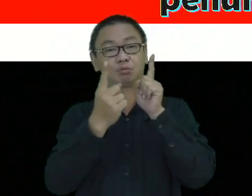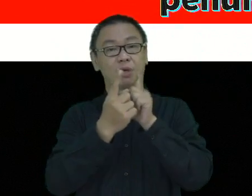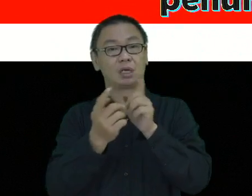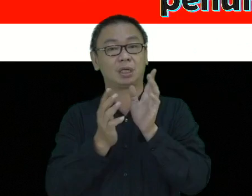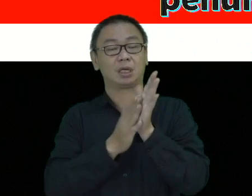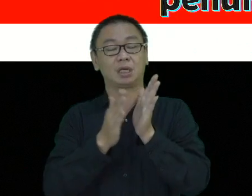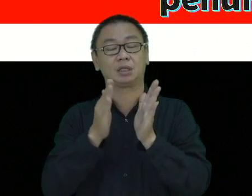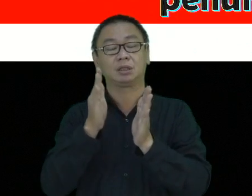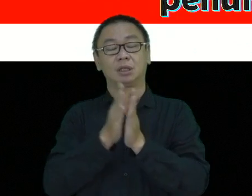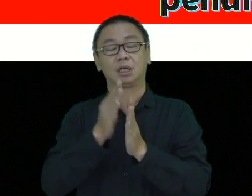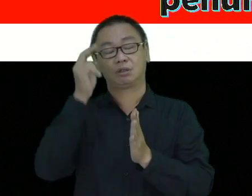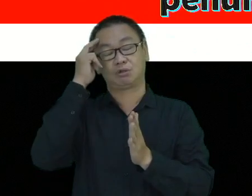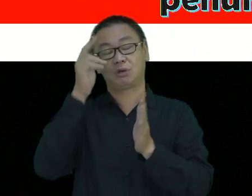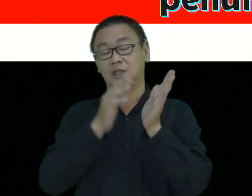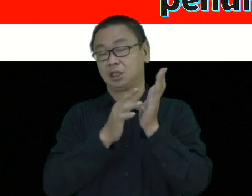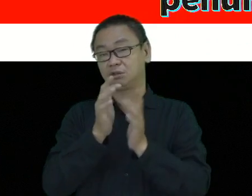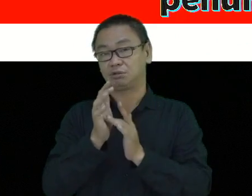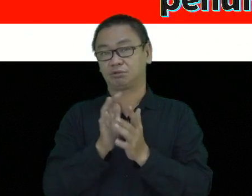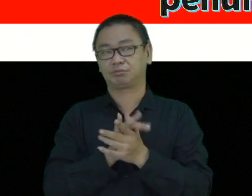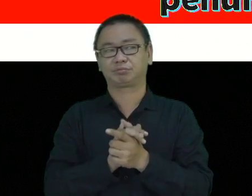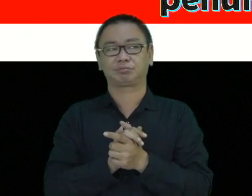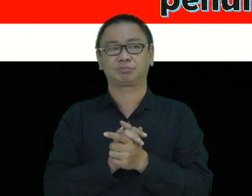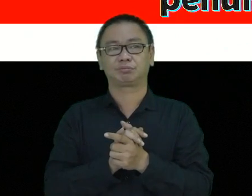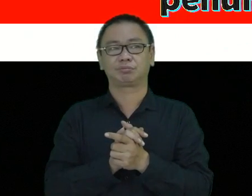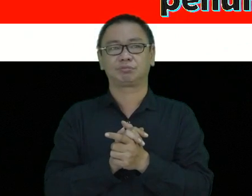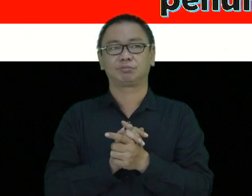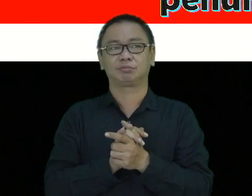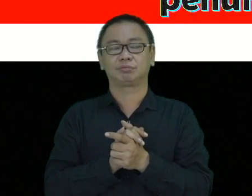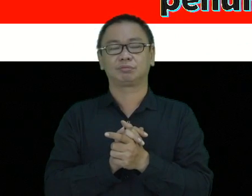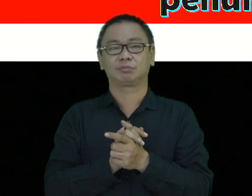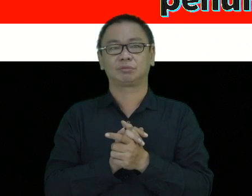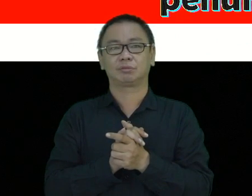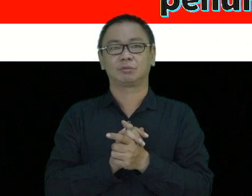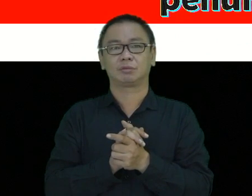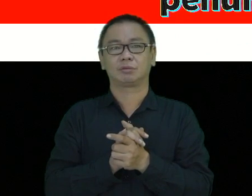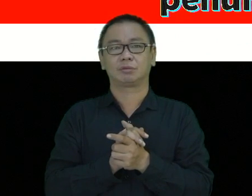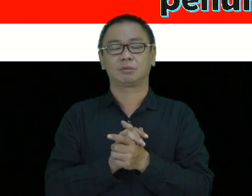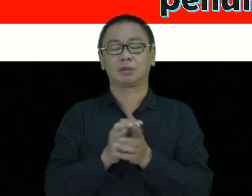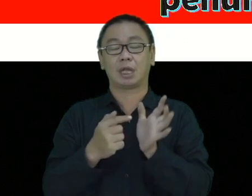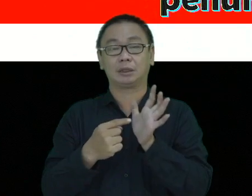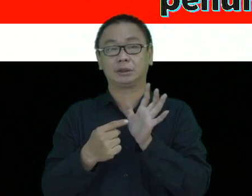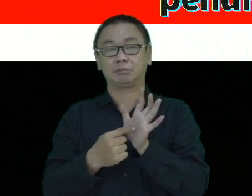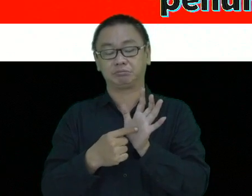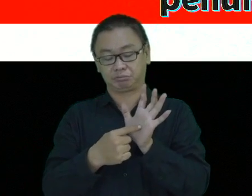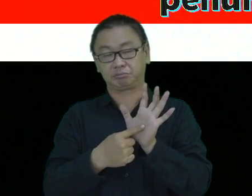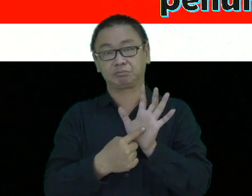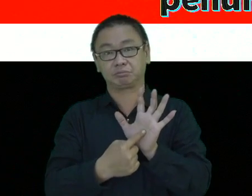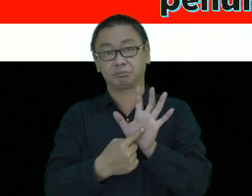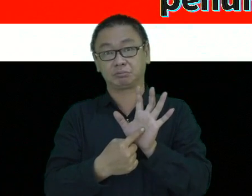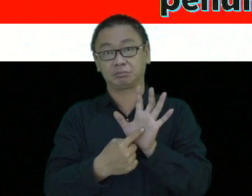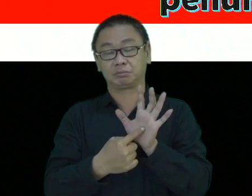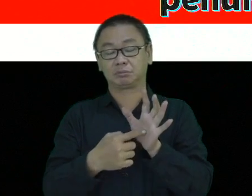dalam hidup. Karenanya saudara, tanda paku di tangan dan tombak yang ada di